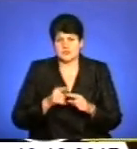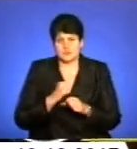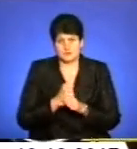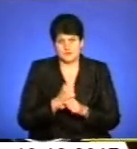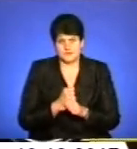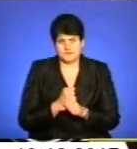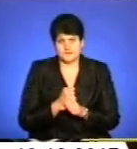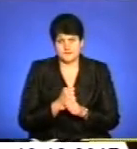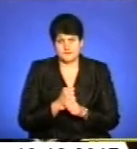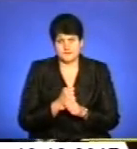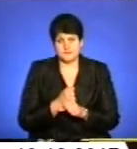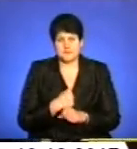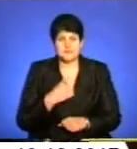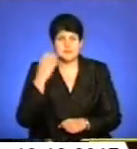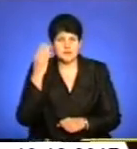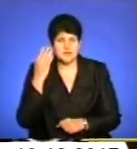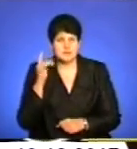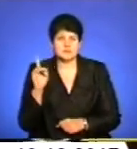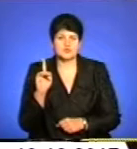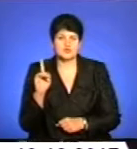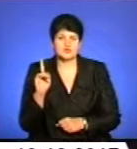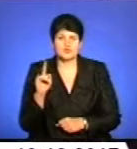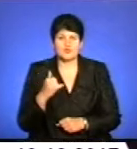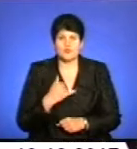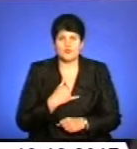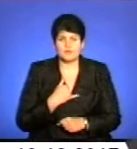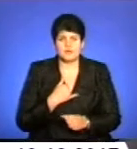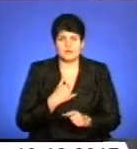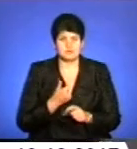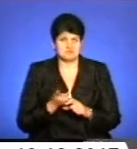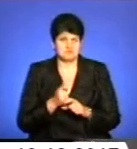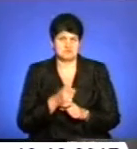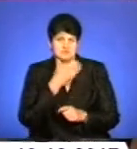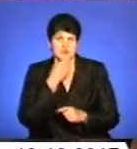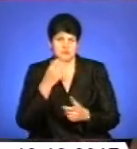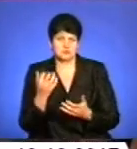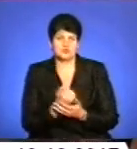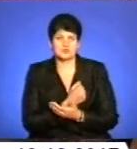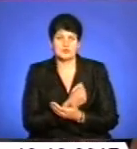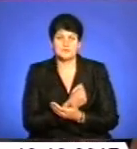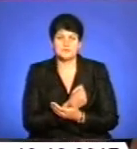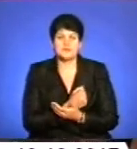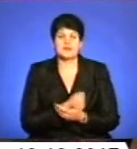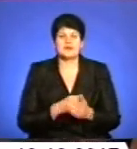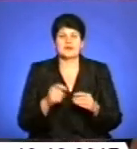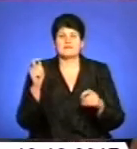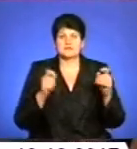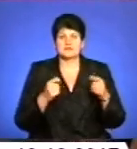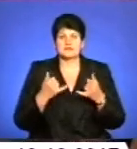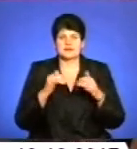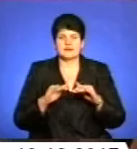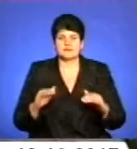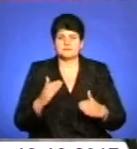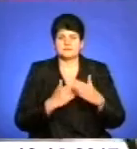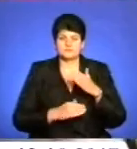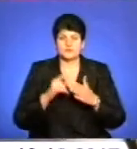І мені здається, що в мене досить гарно виходить. Фестиваль для дітей з особливими потребами